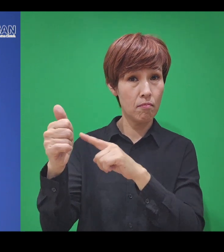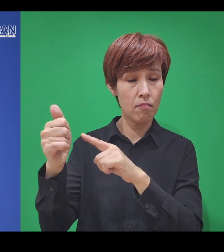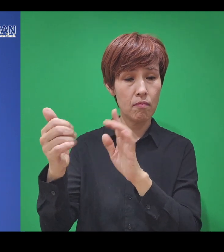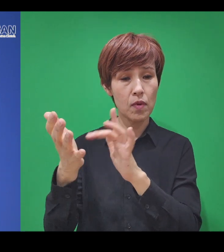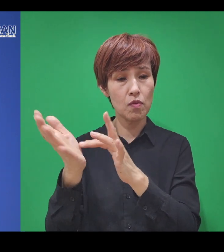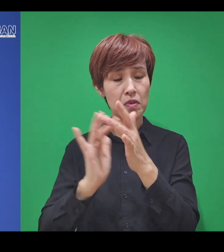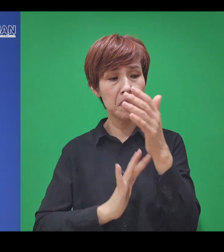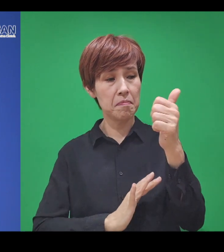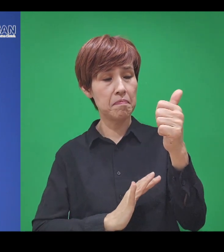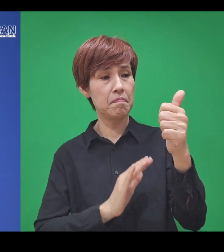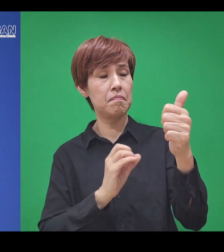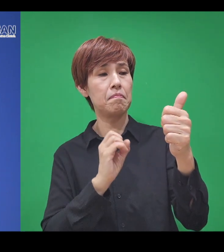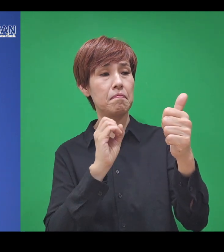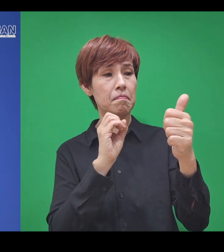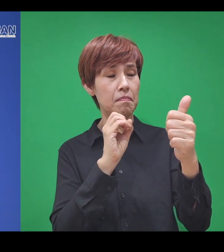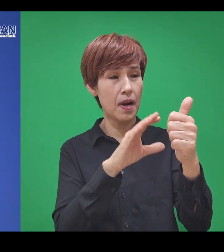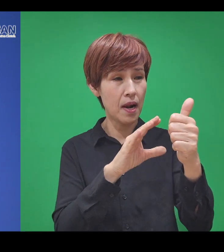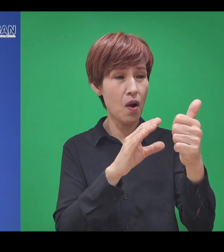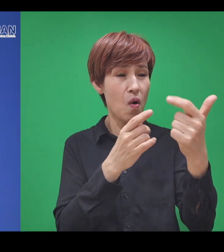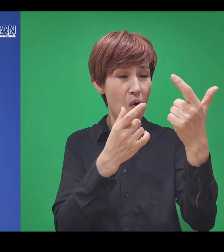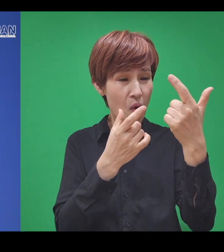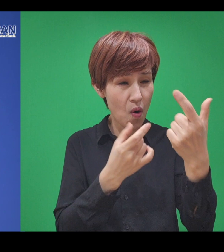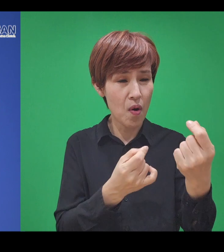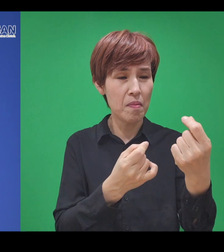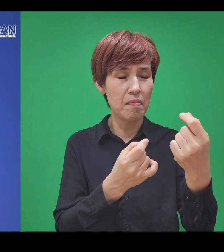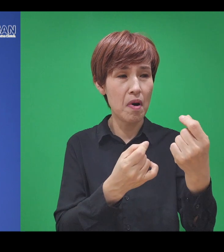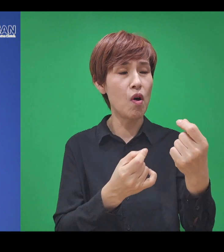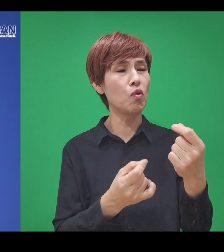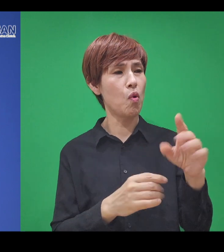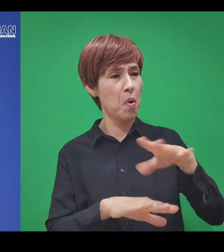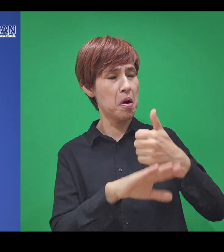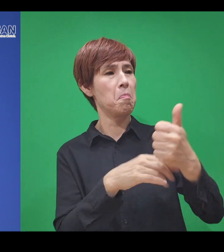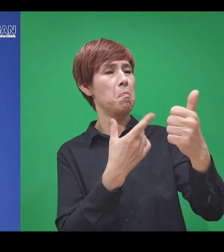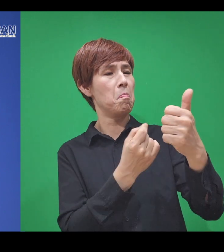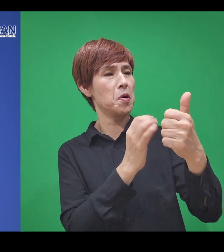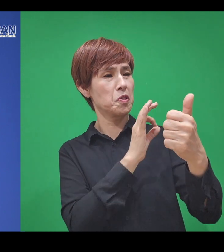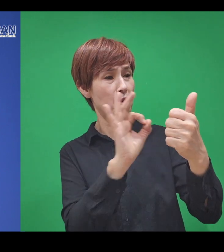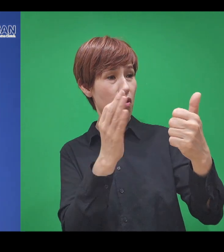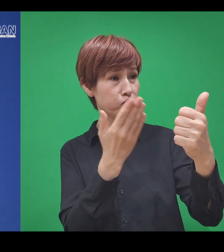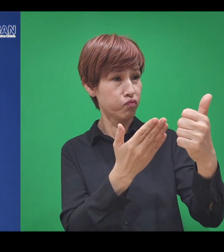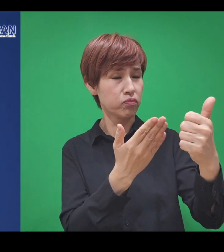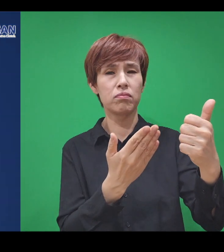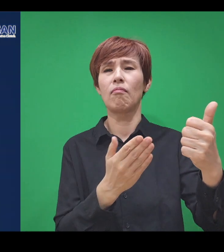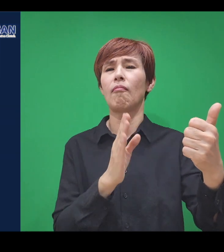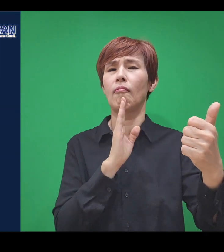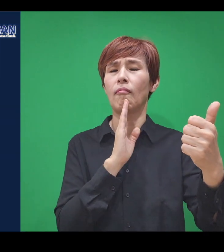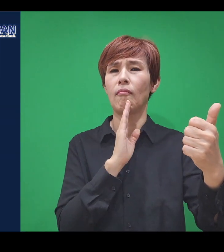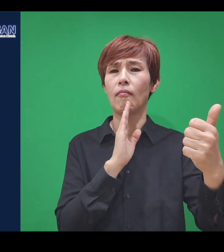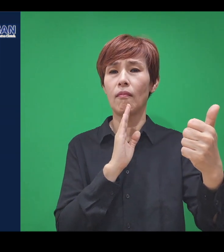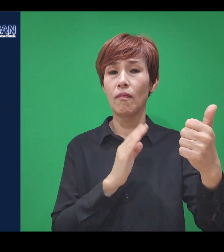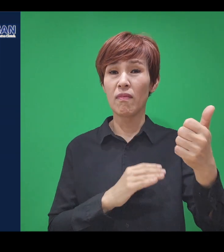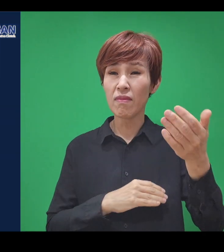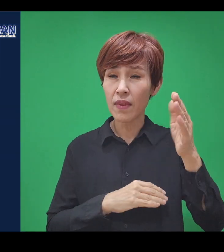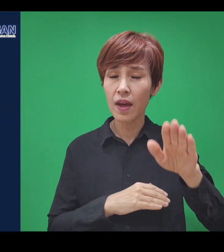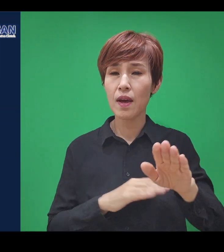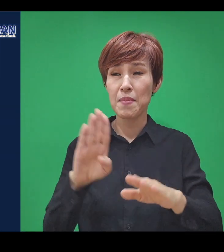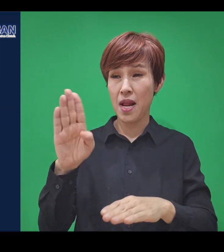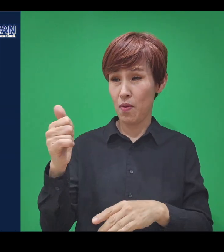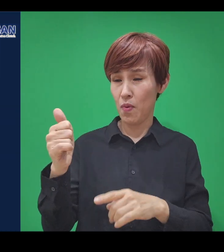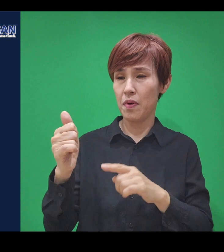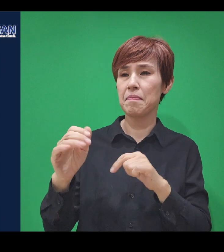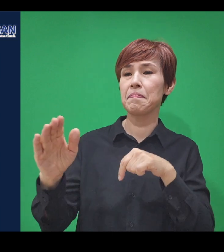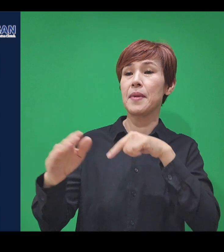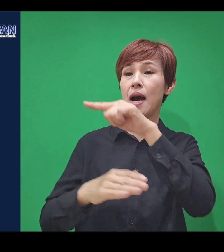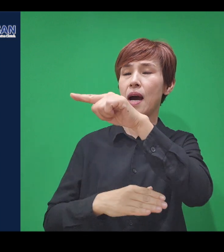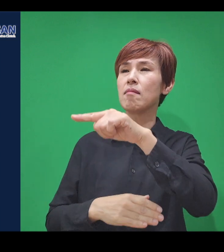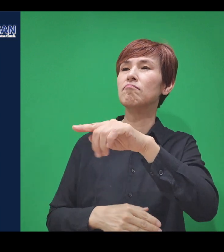앞에 고백한 대로 했더라면 좋았을 텐데요. 그래서 이 사람은 밖으로 나가서 이렇게 말합니다. 다시 유대인들에게 나가서